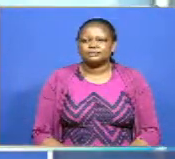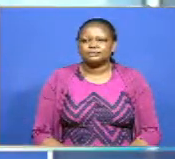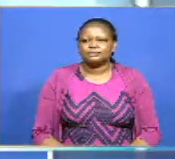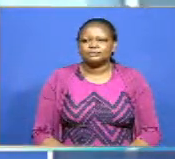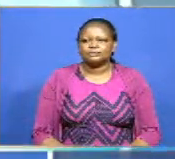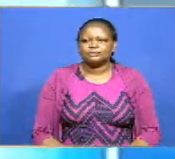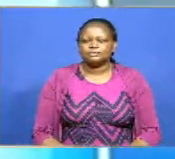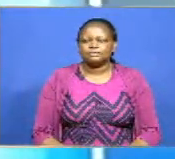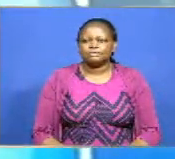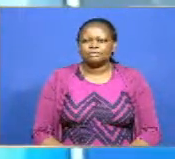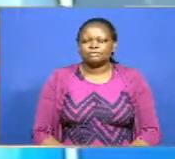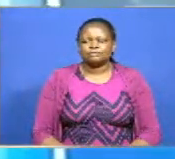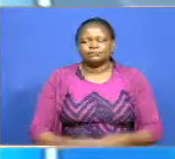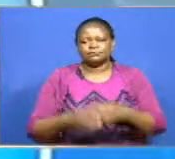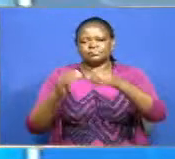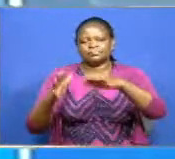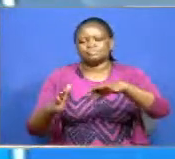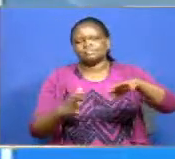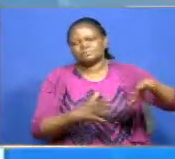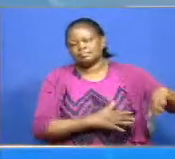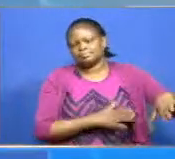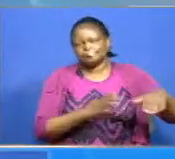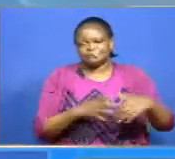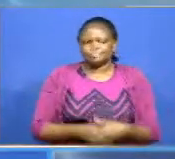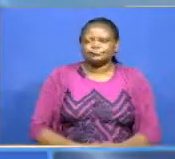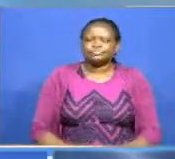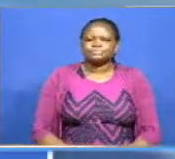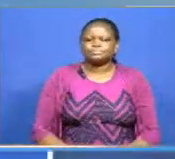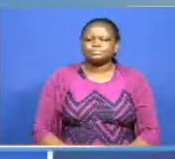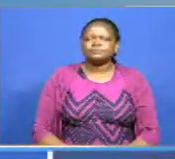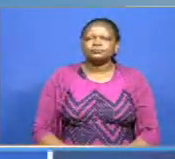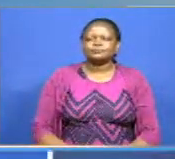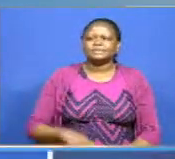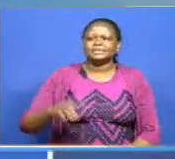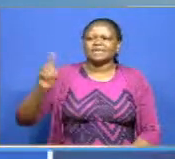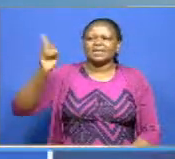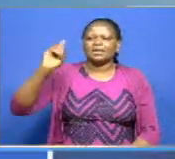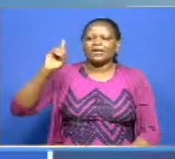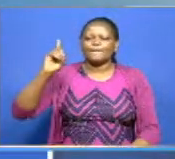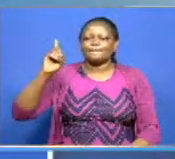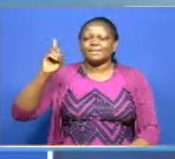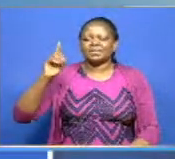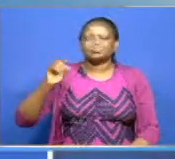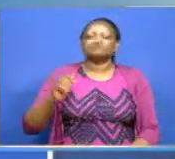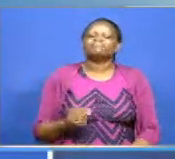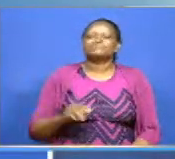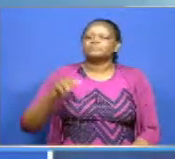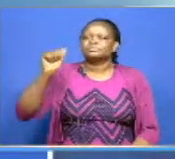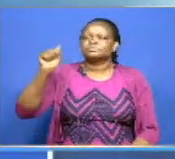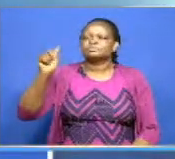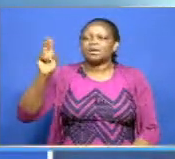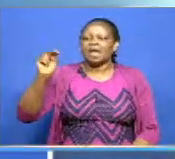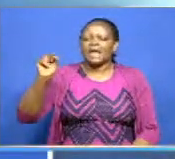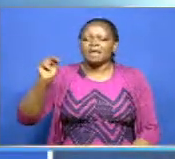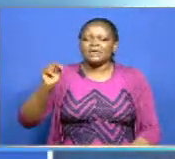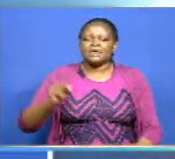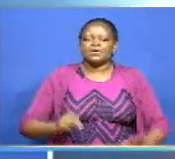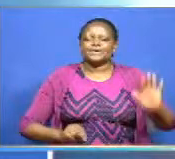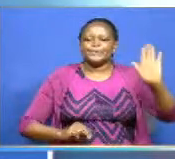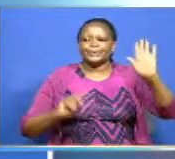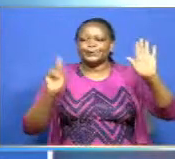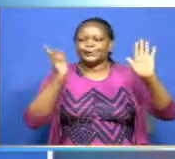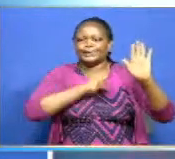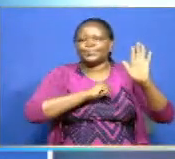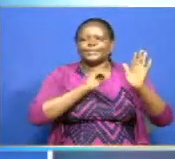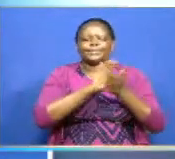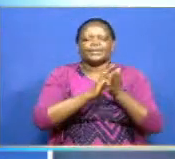Tazamaji, tukiachana na taarifa hiyo ya Beatrice na kugeukia siasa katika kaunti ya Nairobi, ni kwamba Ann Kananu Mwenda ameapishwa kuwa naibu gavana wa kaunti